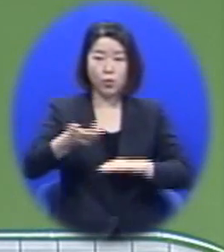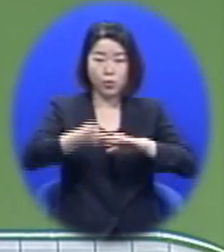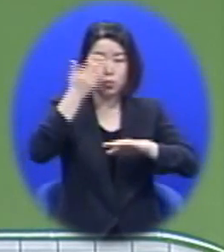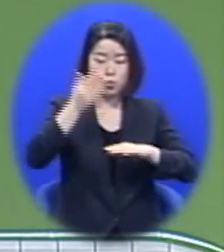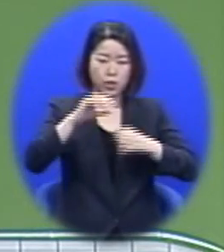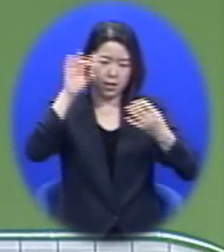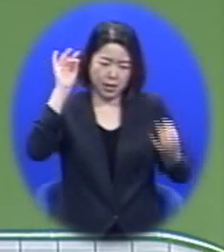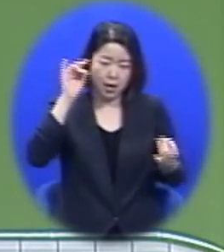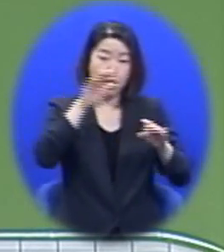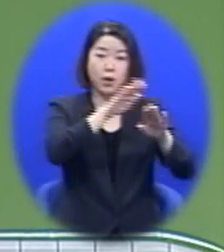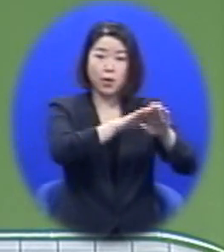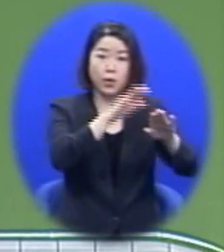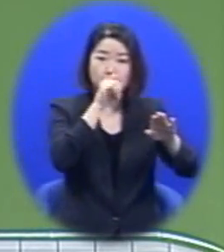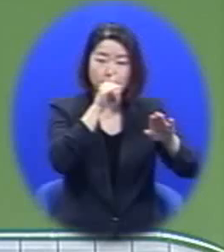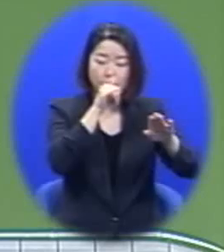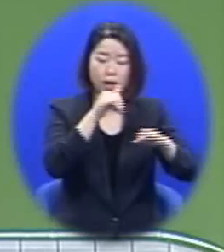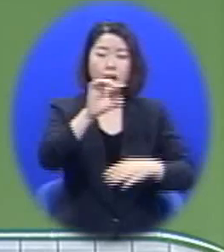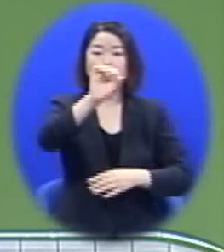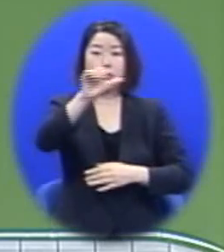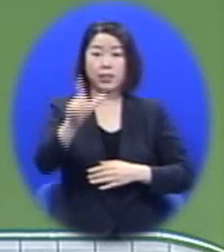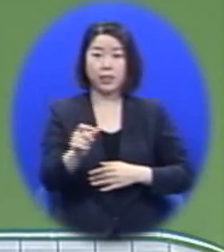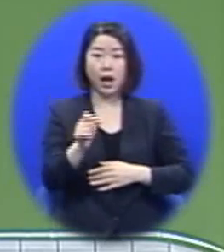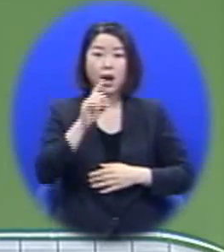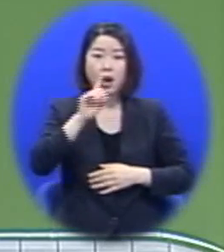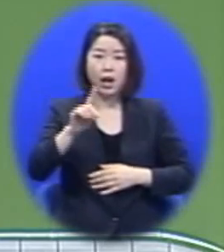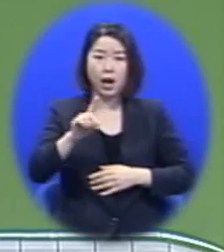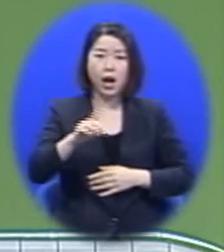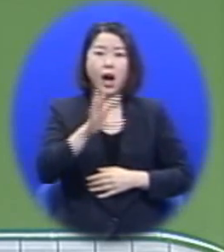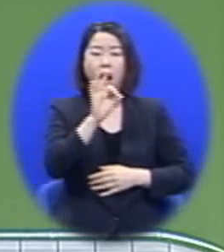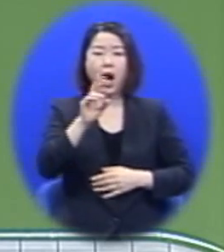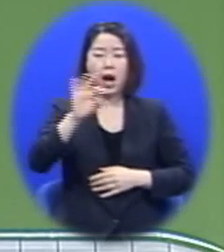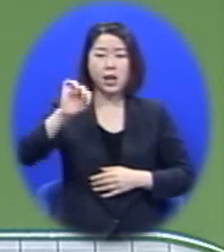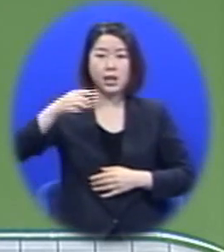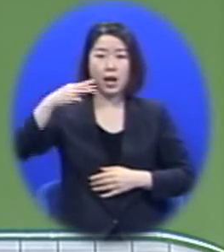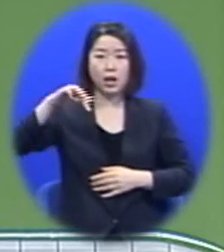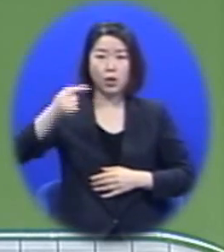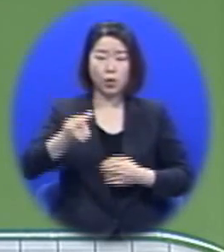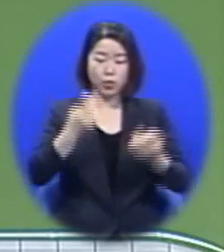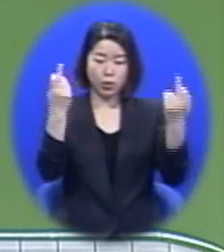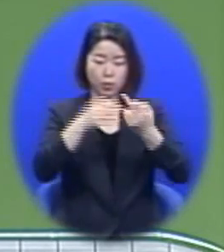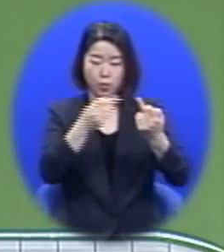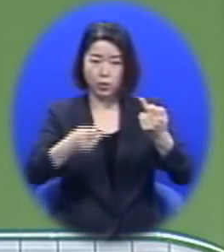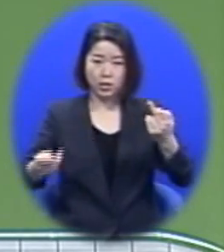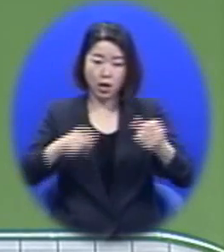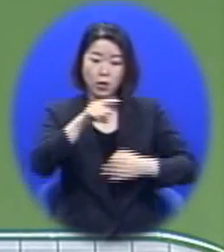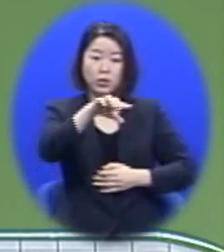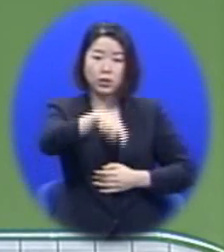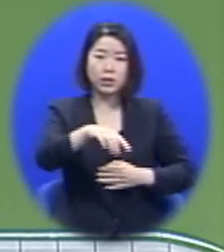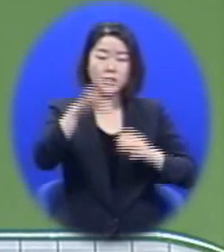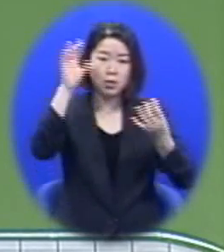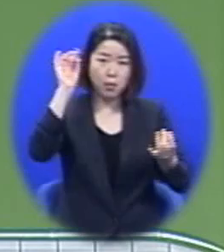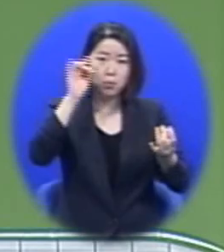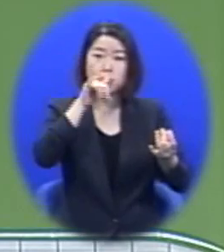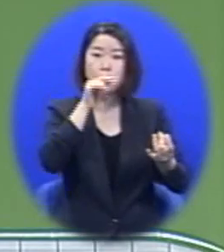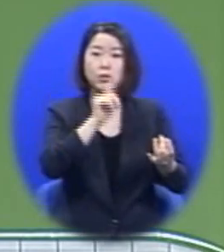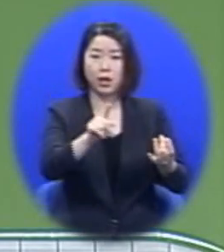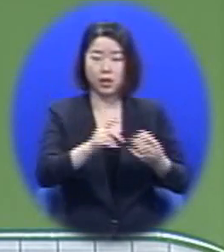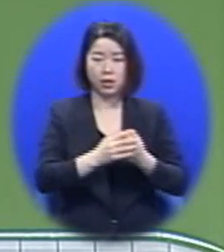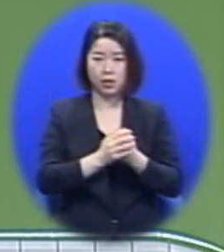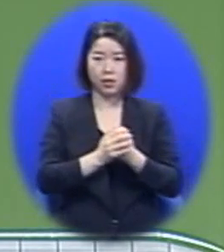달아, 너도 아얄론 골짜기에서 그리할지어다. 태양과 달을 향하여 멈추라는